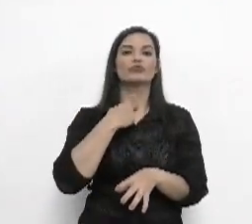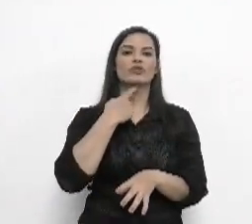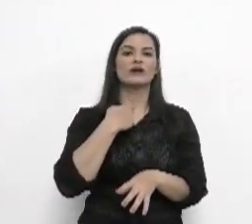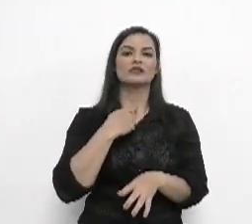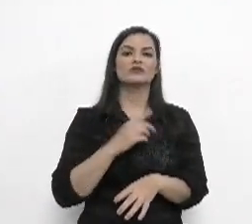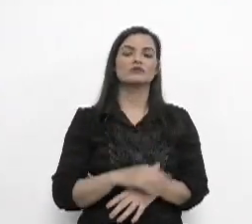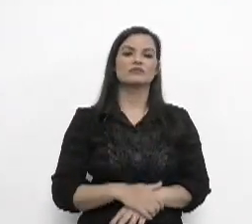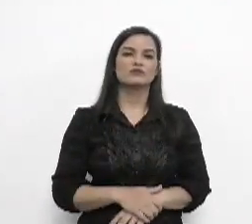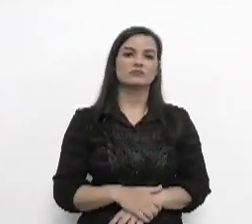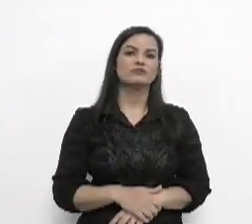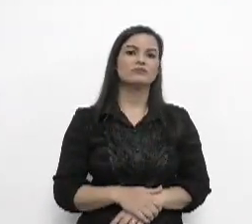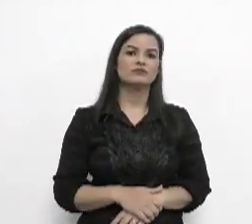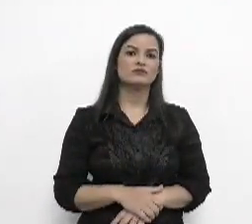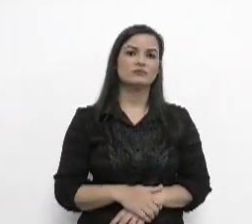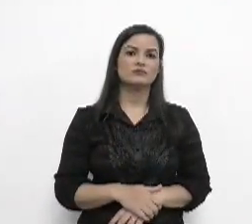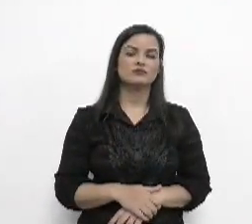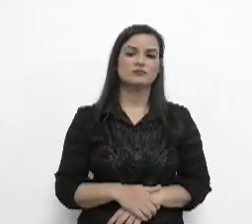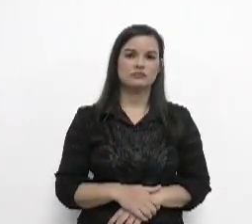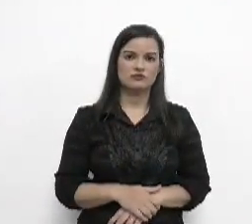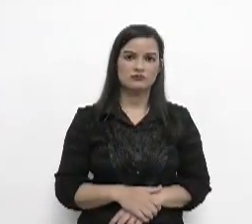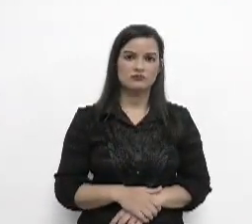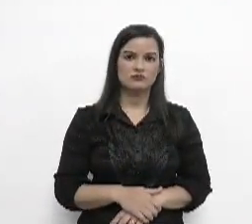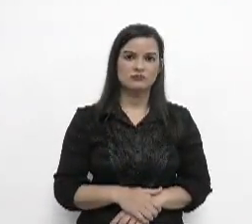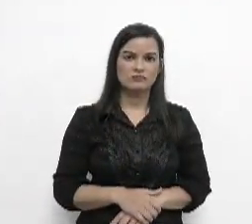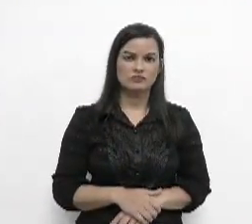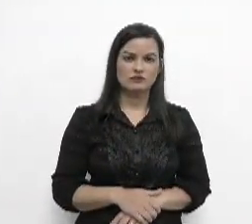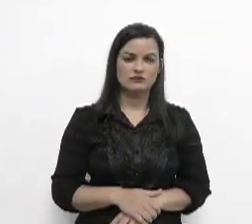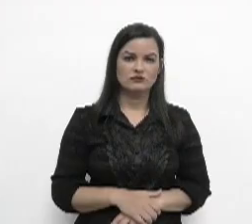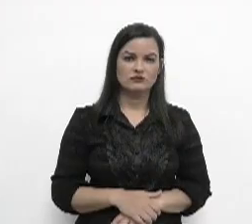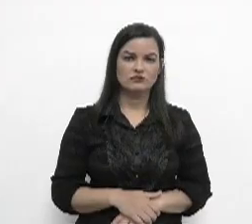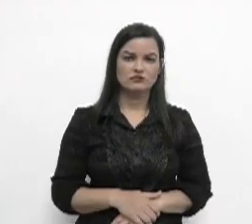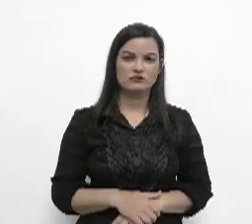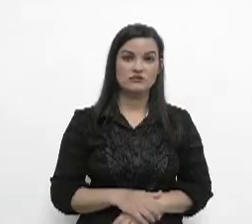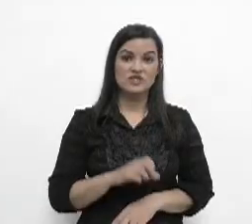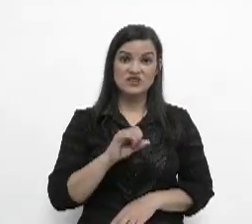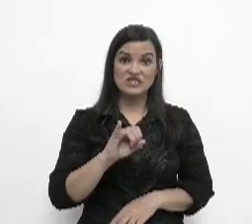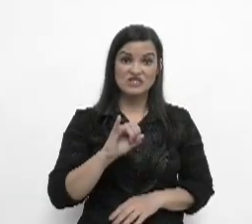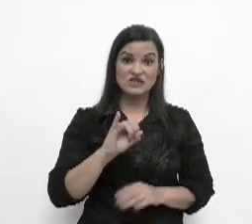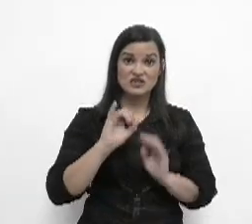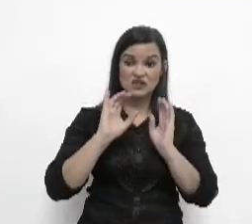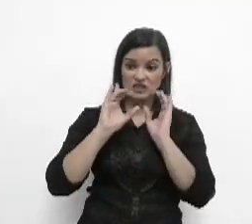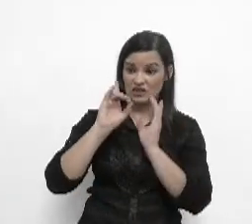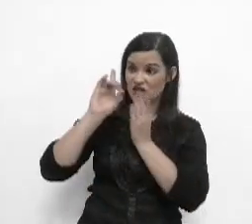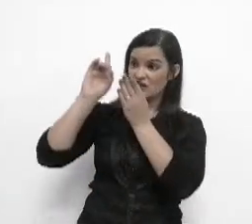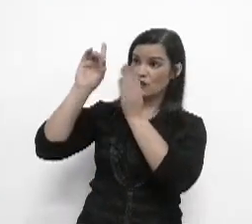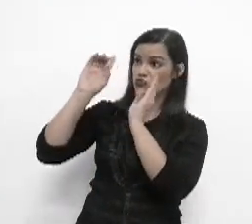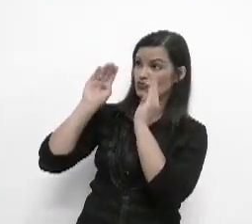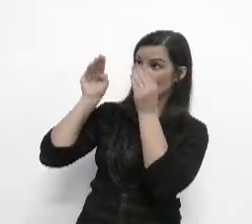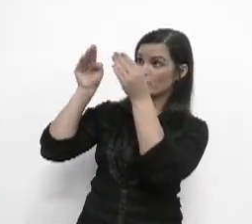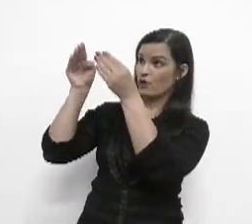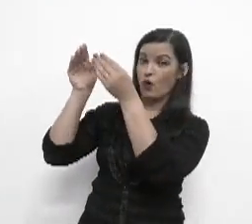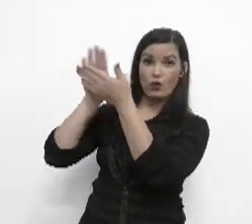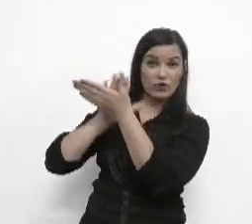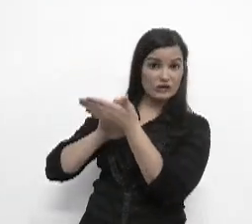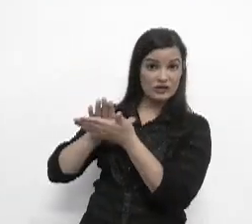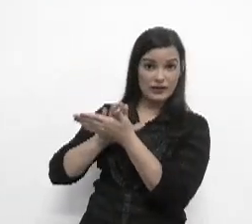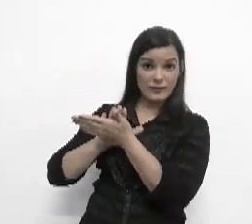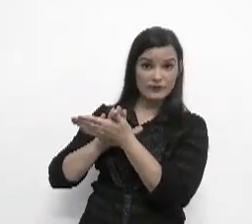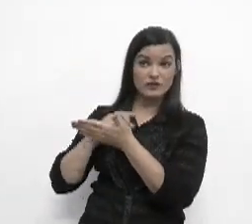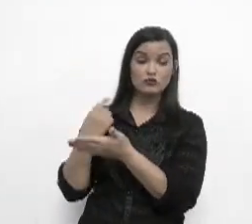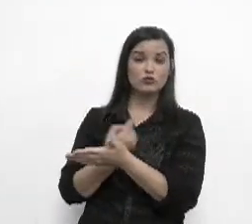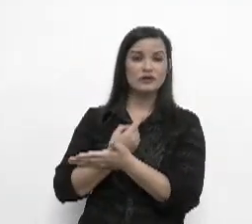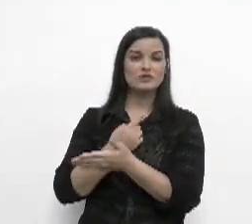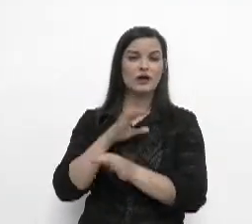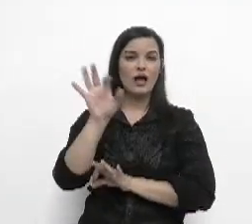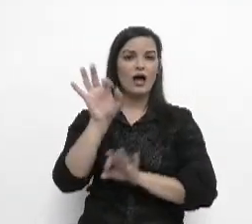집중하지 아니하면 우리는 교회를 우리의 계획대로 이끌고 가게 Se 됩니다. nós não focamos em Deus, faremos com que a igreja seja levada de